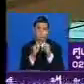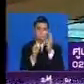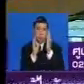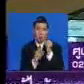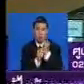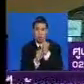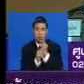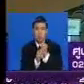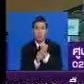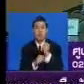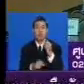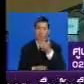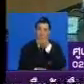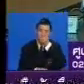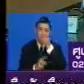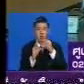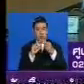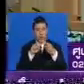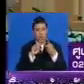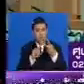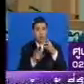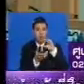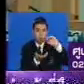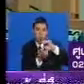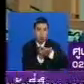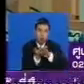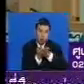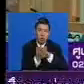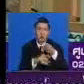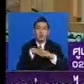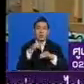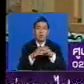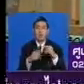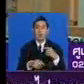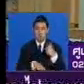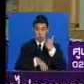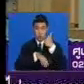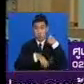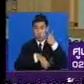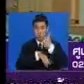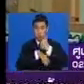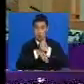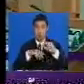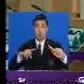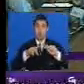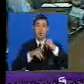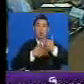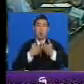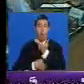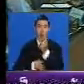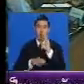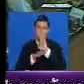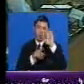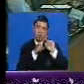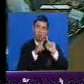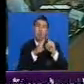และผู้ค้าหน้ากากอนามัยแล้วก็เจลล้างมือนางพรทิวานาคาสายรัฐมนตรีว่าการกระทรวงพาณิชย์ได้ขอความร่วมมือแต่ละบริษัท